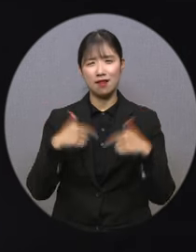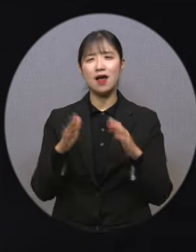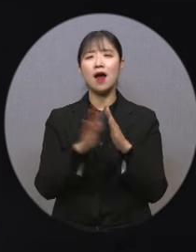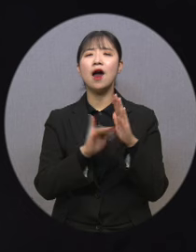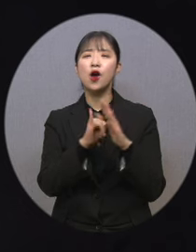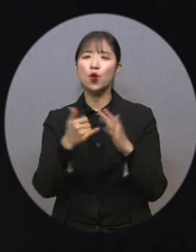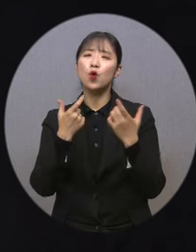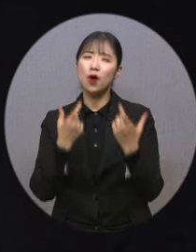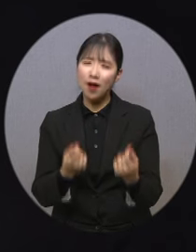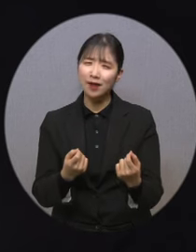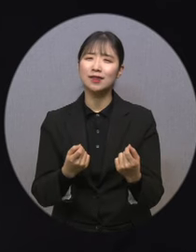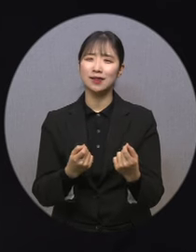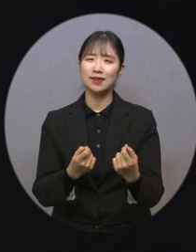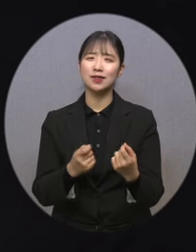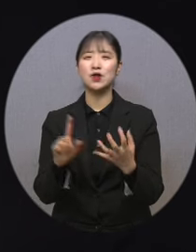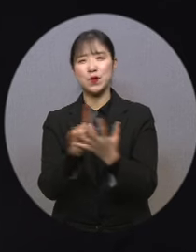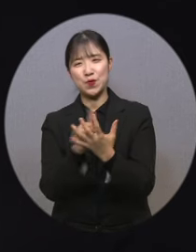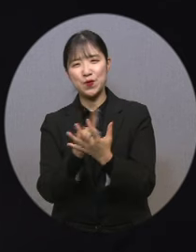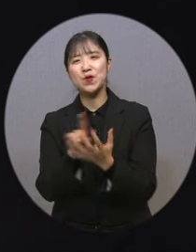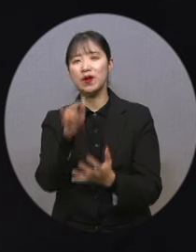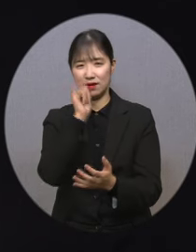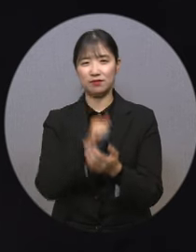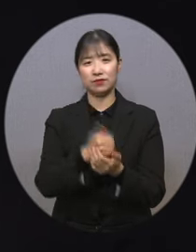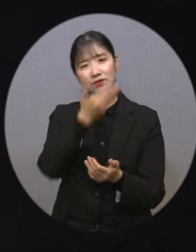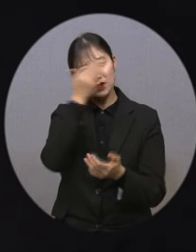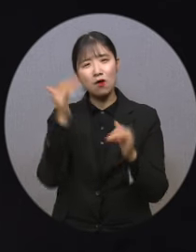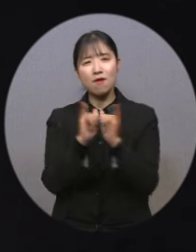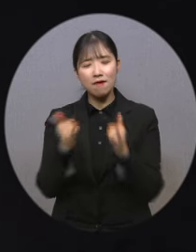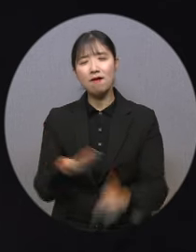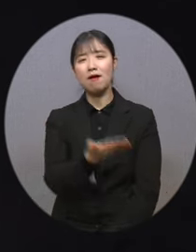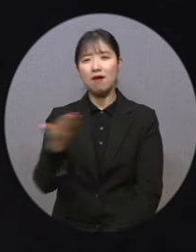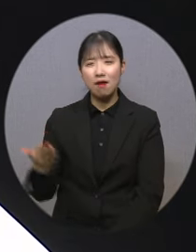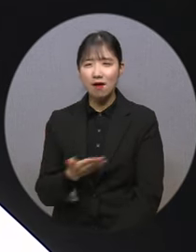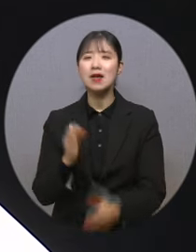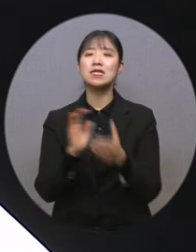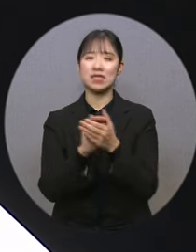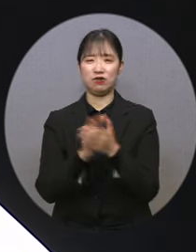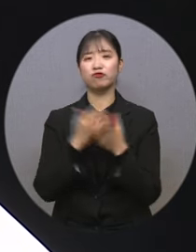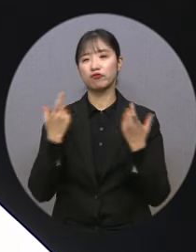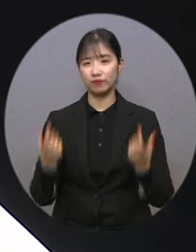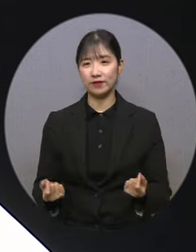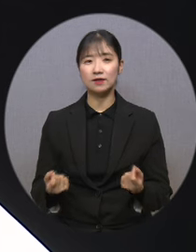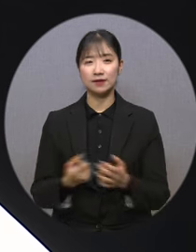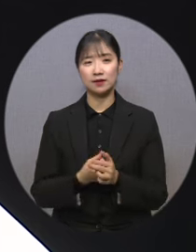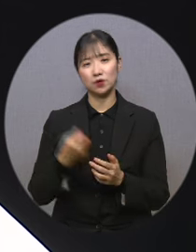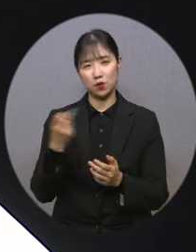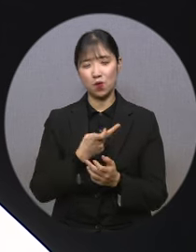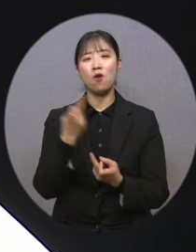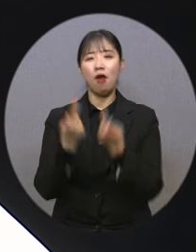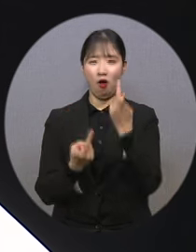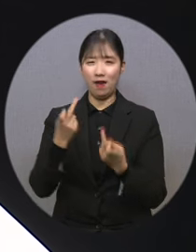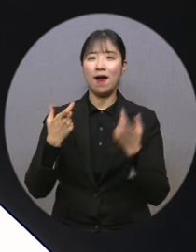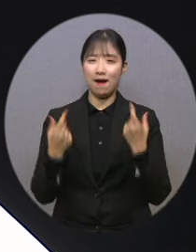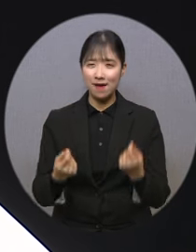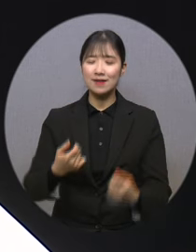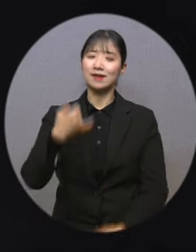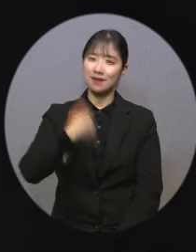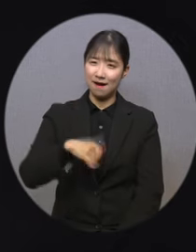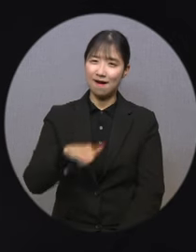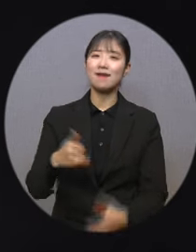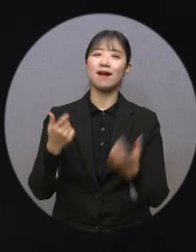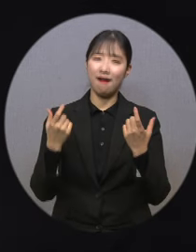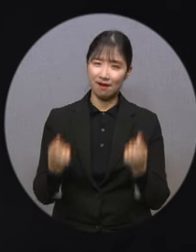되야지 5 청년들 보면 그냥 어 친구처럼 또 뭐 이렇게 형제처럼 자식처럼